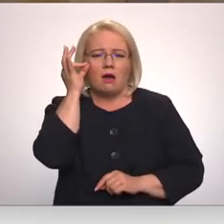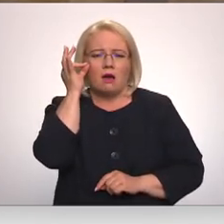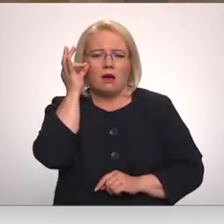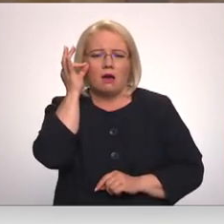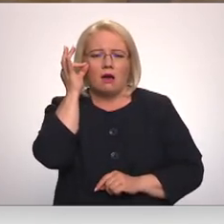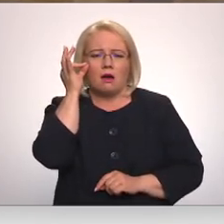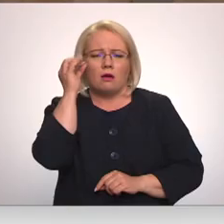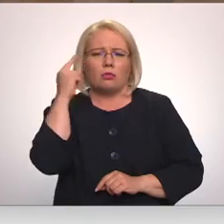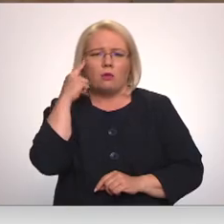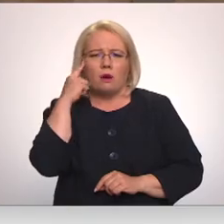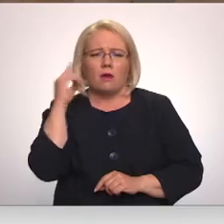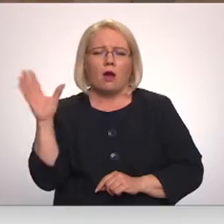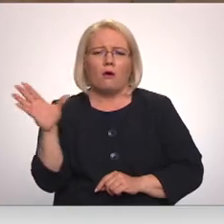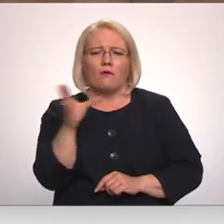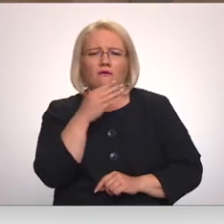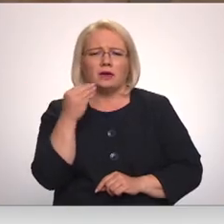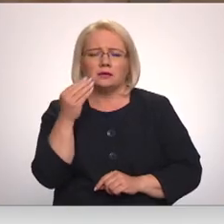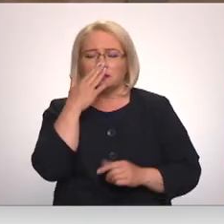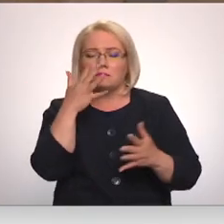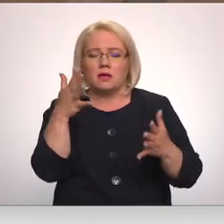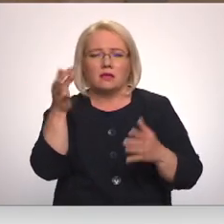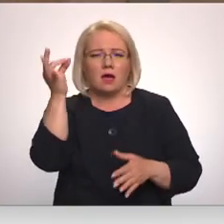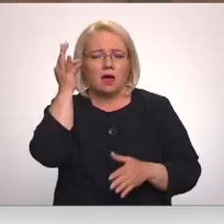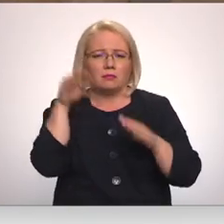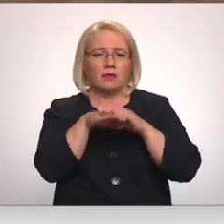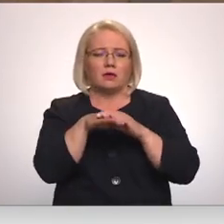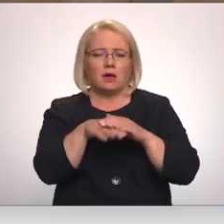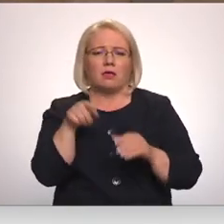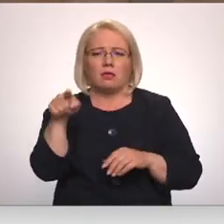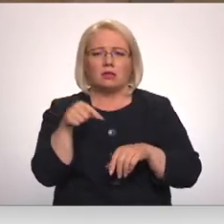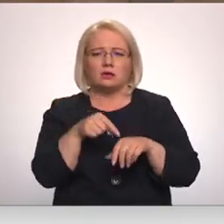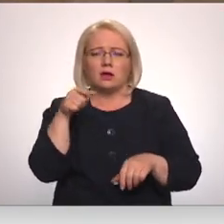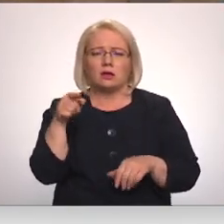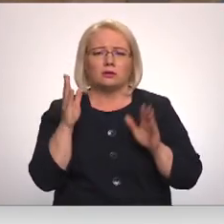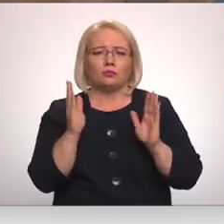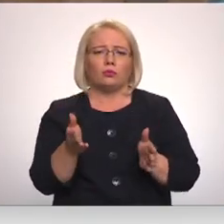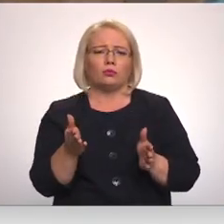domā, un tad viss paliek tik spilgta atmiņā, it kāds būtu